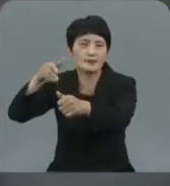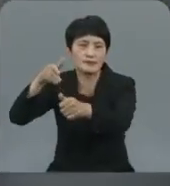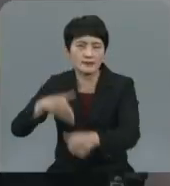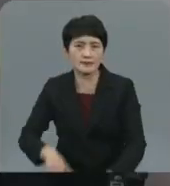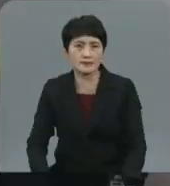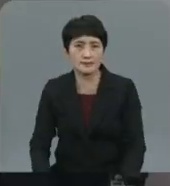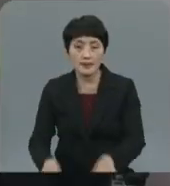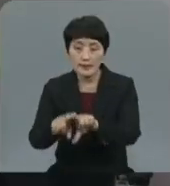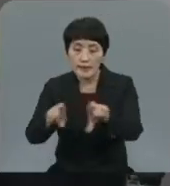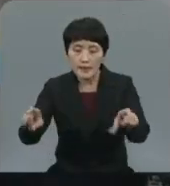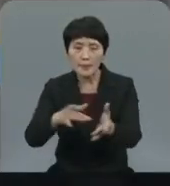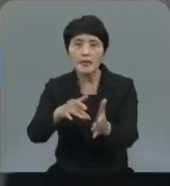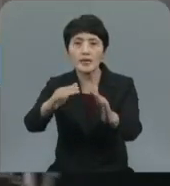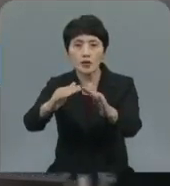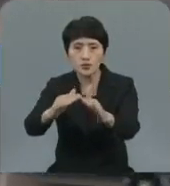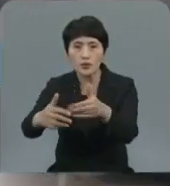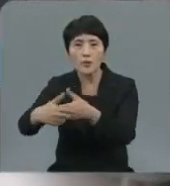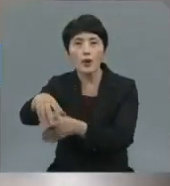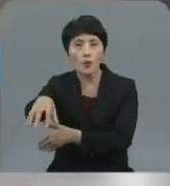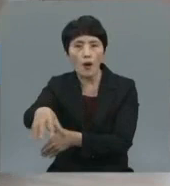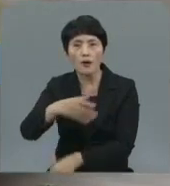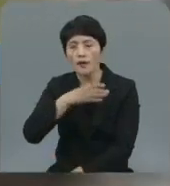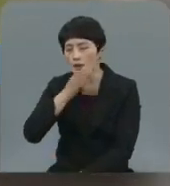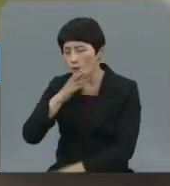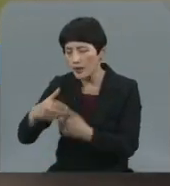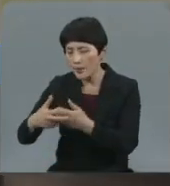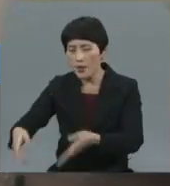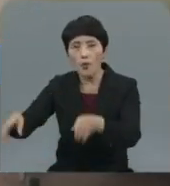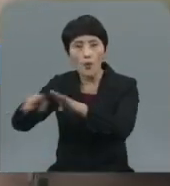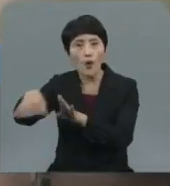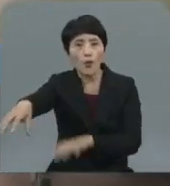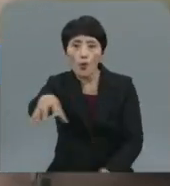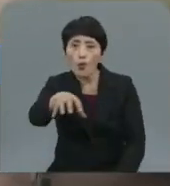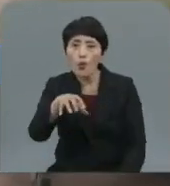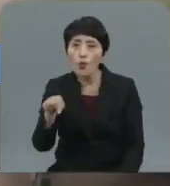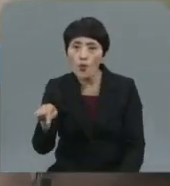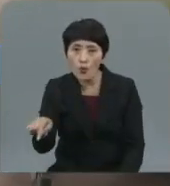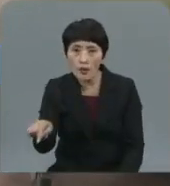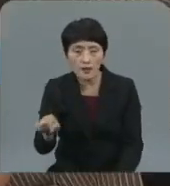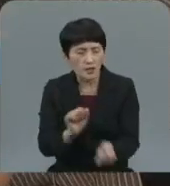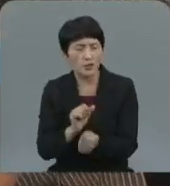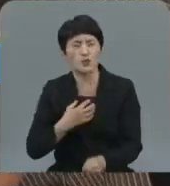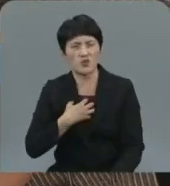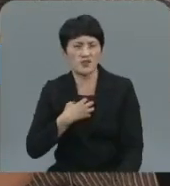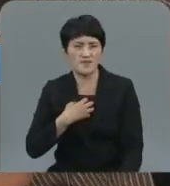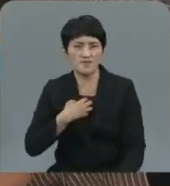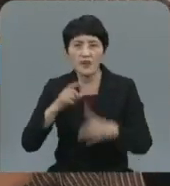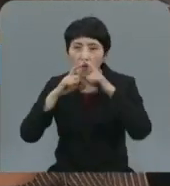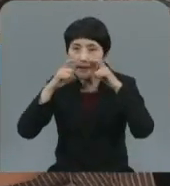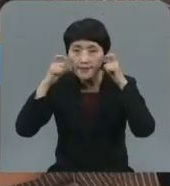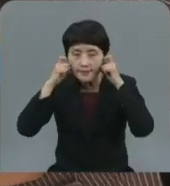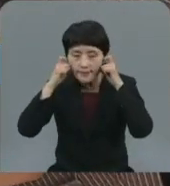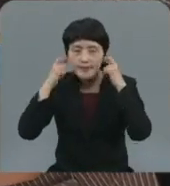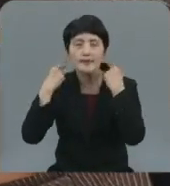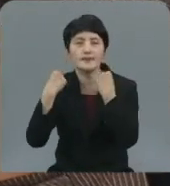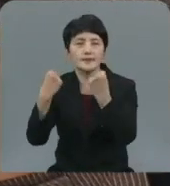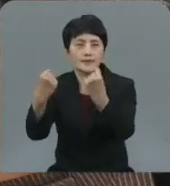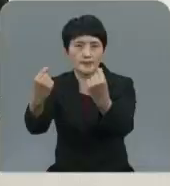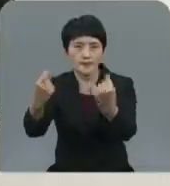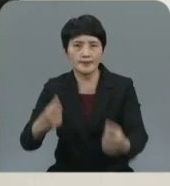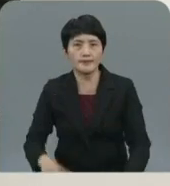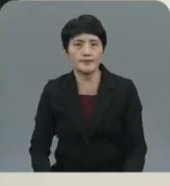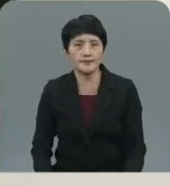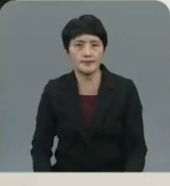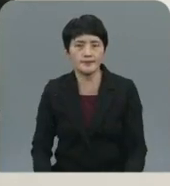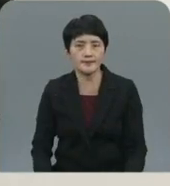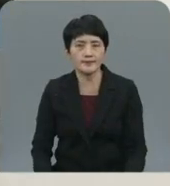站等大型设施内开放型药店的口罩令，但考虑到有疑似症状的人员和感染高风